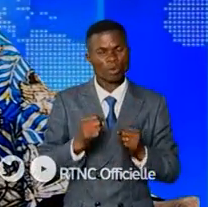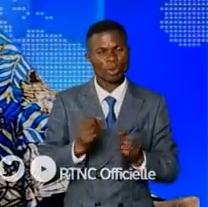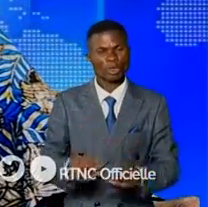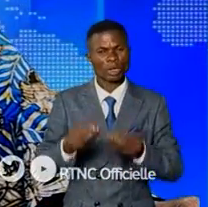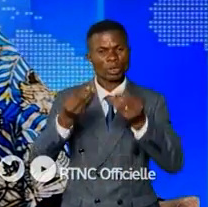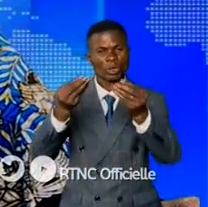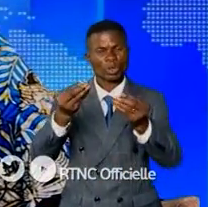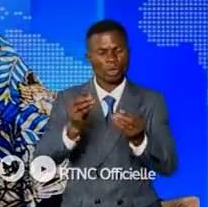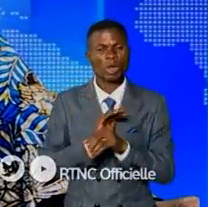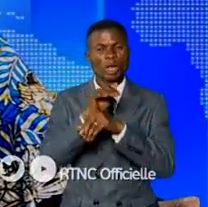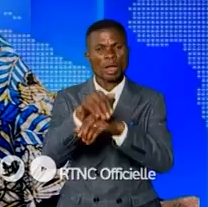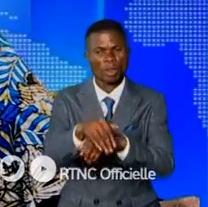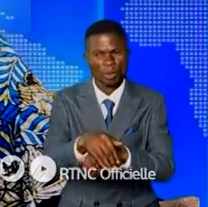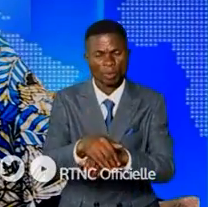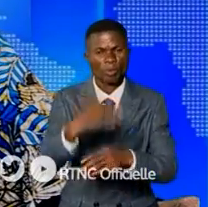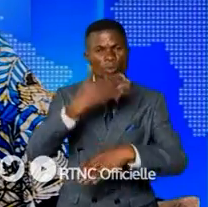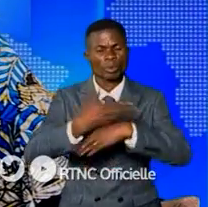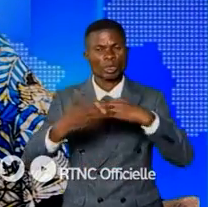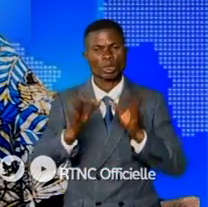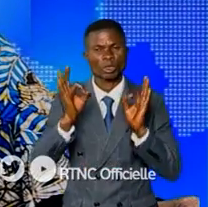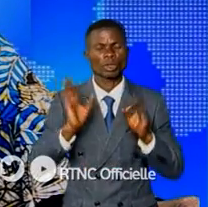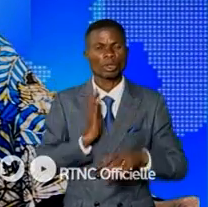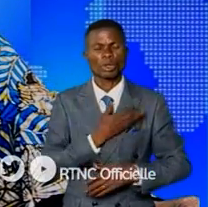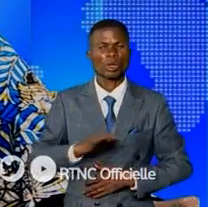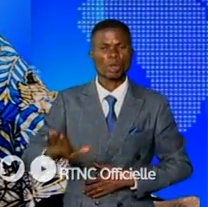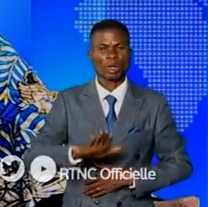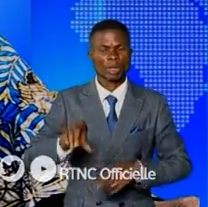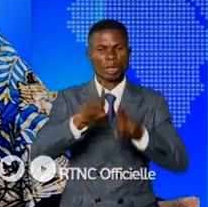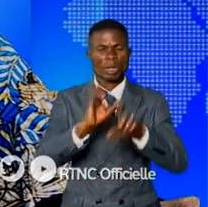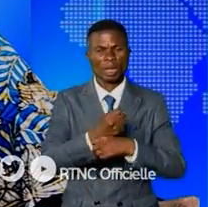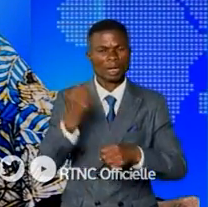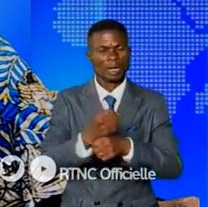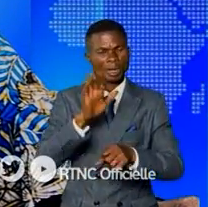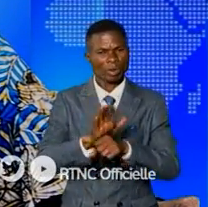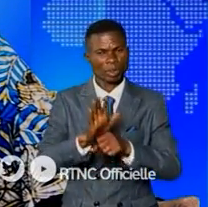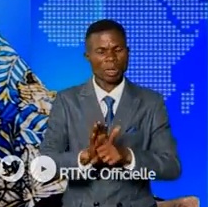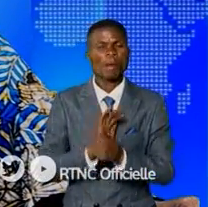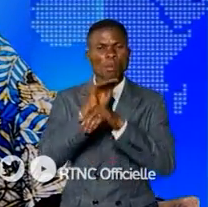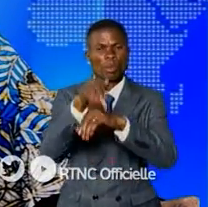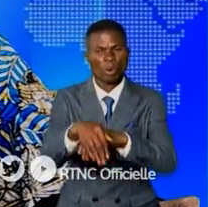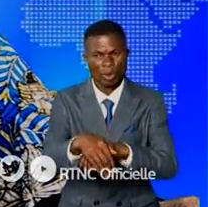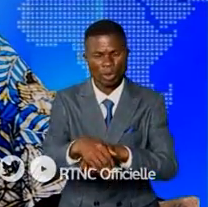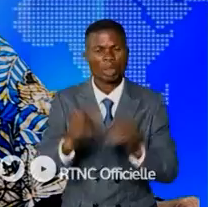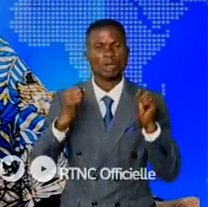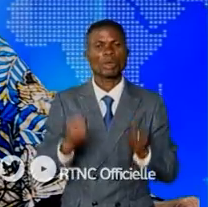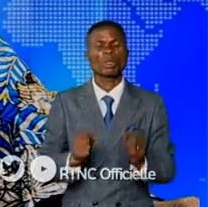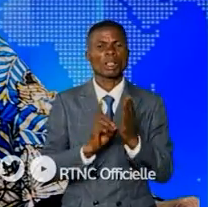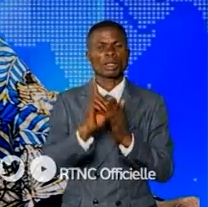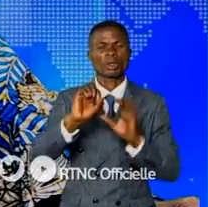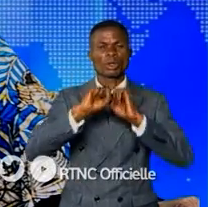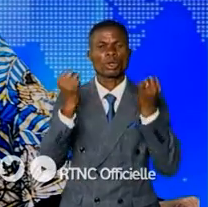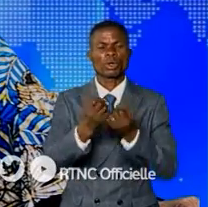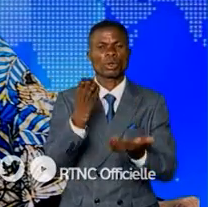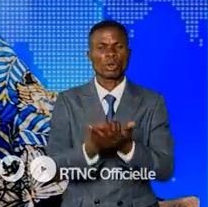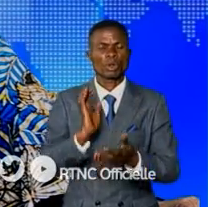d'apporter sa contribution à la reconstruction du pays et à la création d'emplois afin de contribuer à la stabilité et au développement